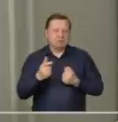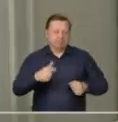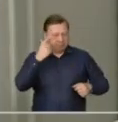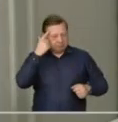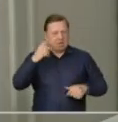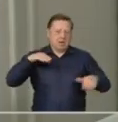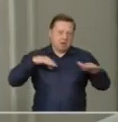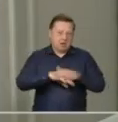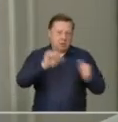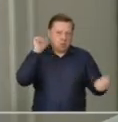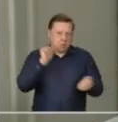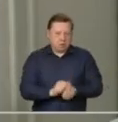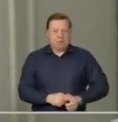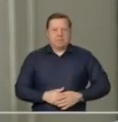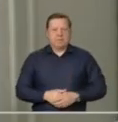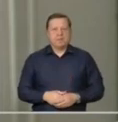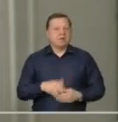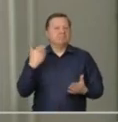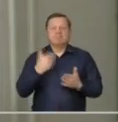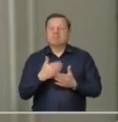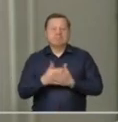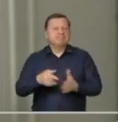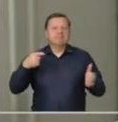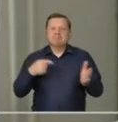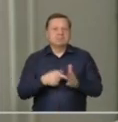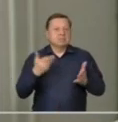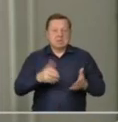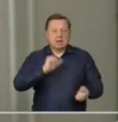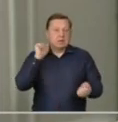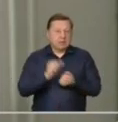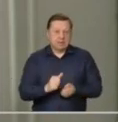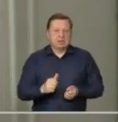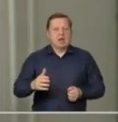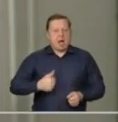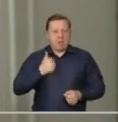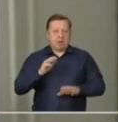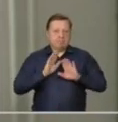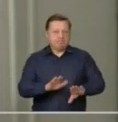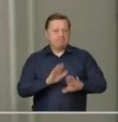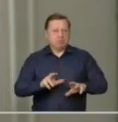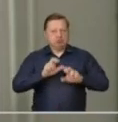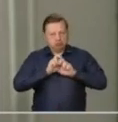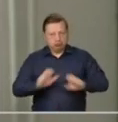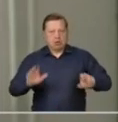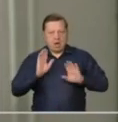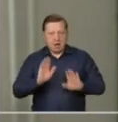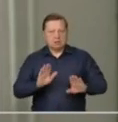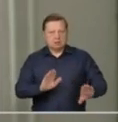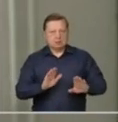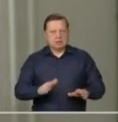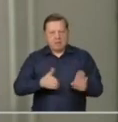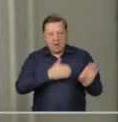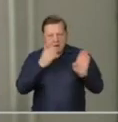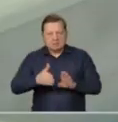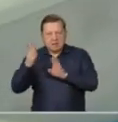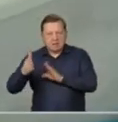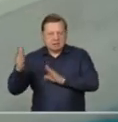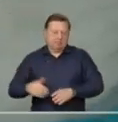zamrożone głównie w tym celu, aby mieć czas na dokonywanie kolejnych